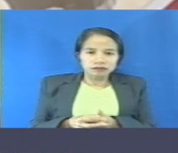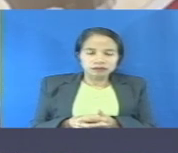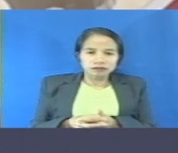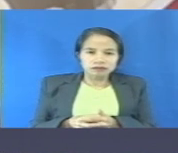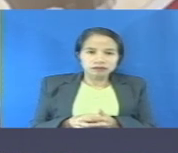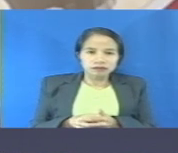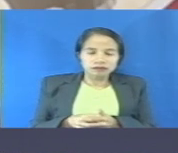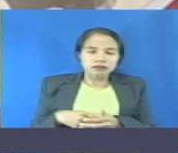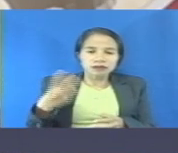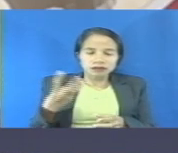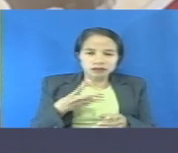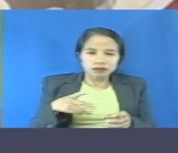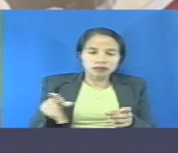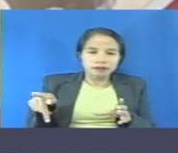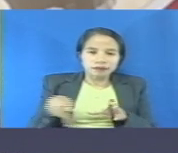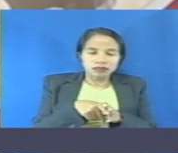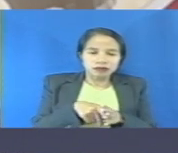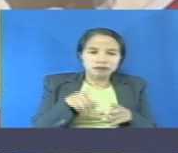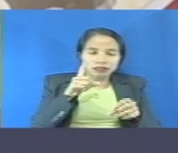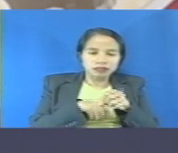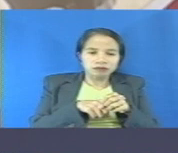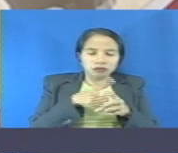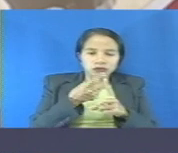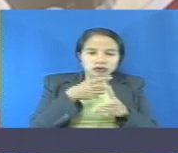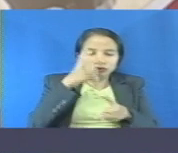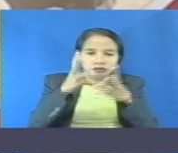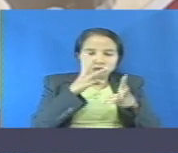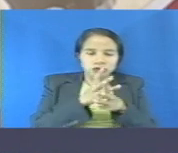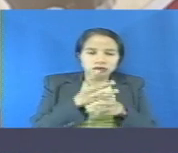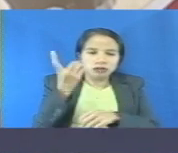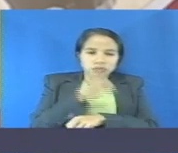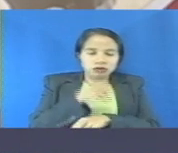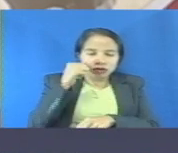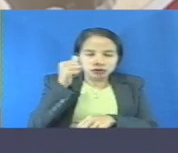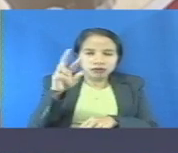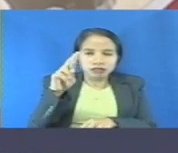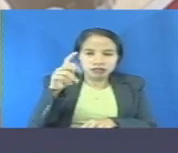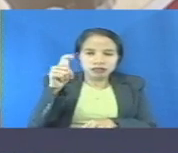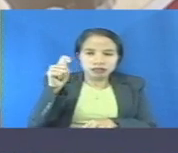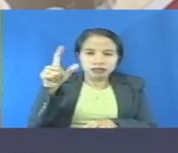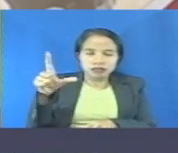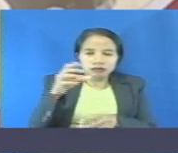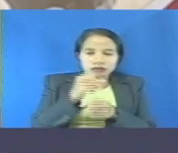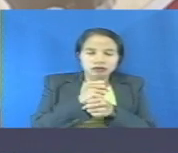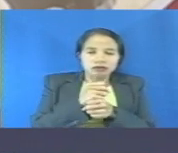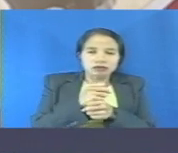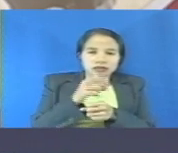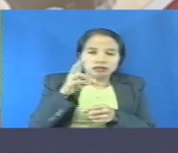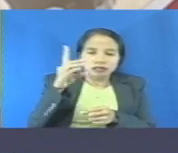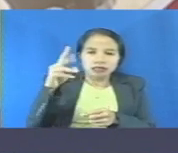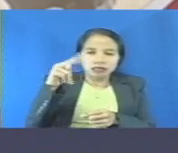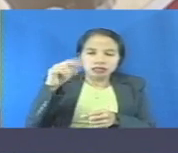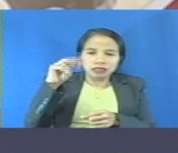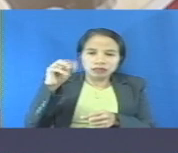Ya, malu sih ratu rumah kita kompanya previsan tempo Rusi mundur nian balaron aban di berita tele rekoya Rusi di resau nasional meteorologi no zeo fisika Timor